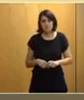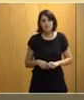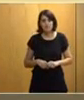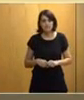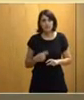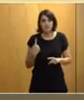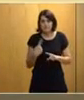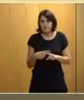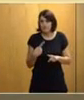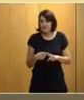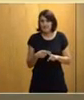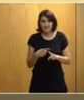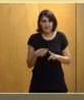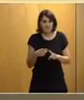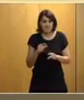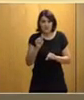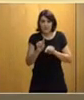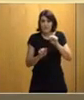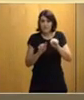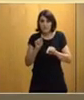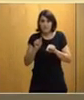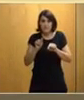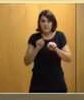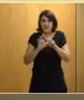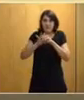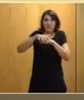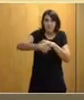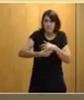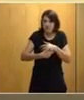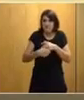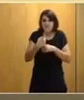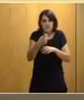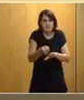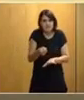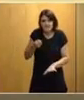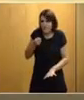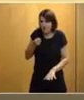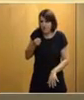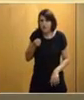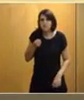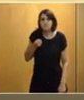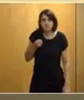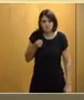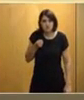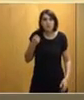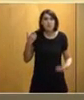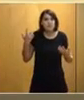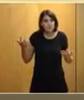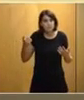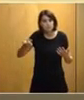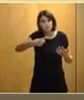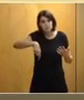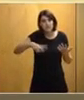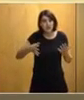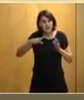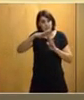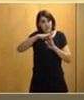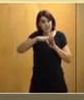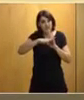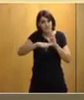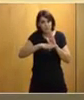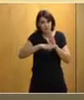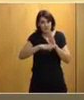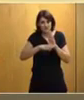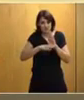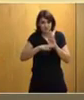contenir de manera eficaç l'epidèmia en el nostre país. Per tant, en aquest sentit, la mesura s'orienta a millorar l